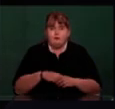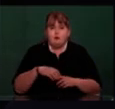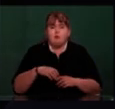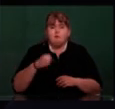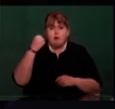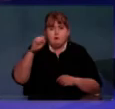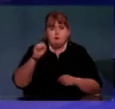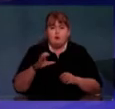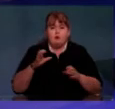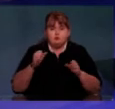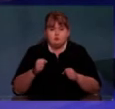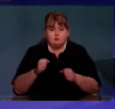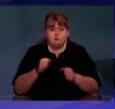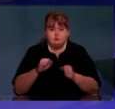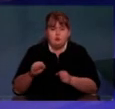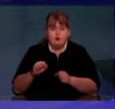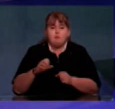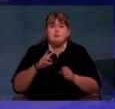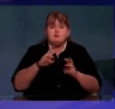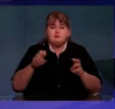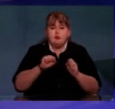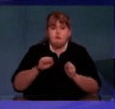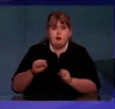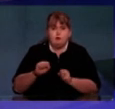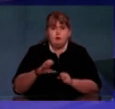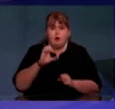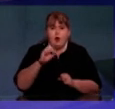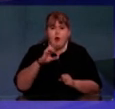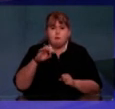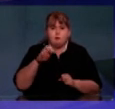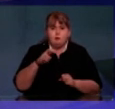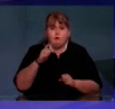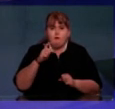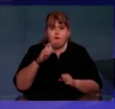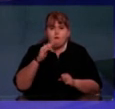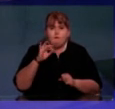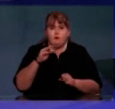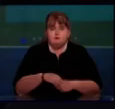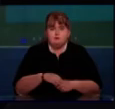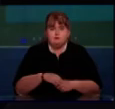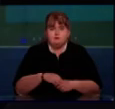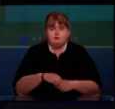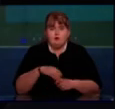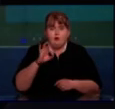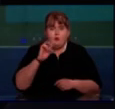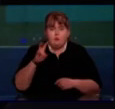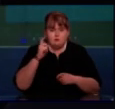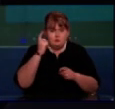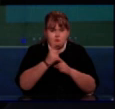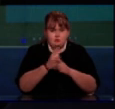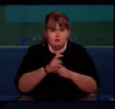победу одержал министр обороны Египта Абдул Фатах ас-Сиси. Он